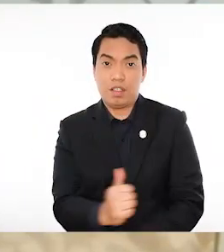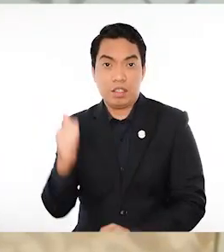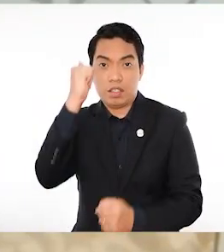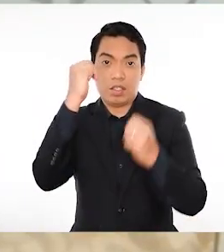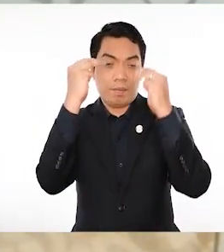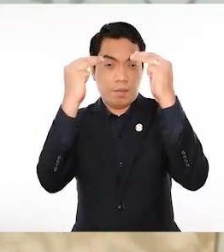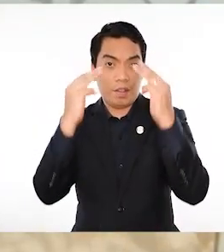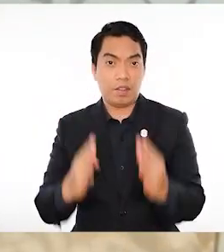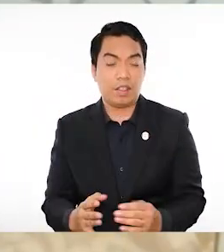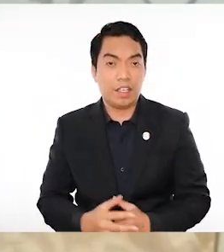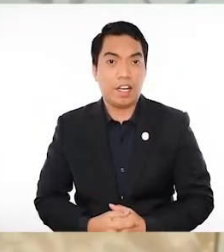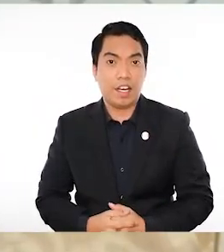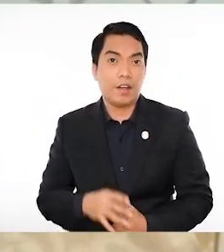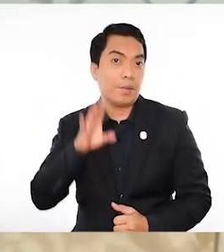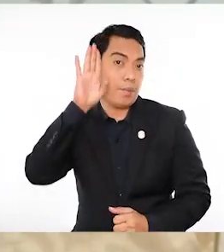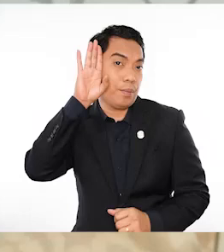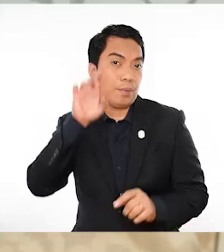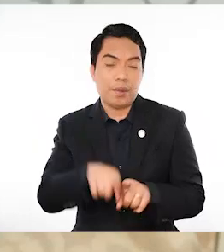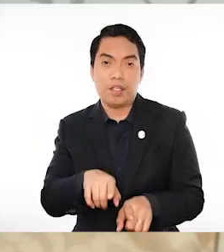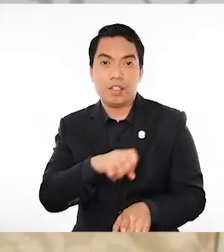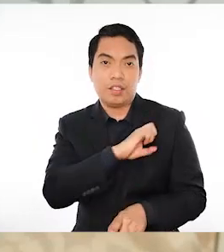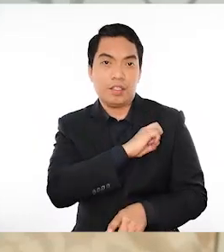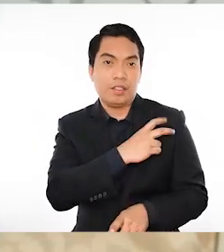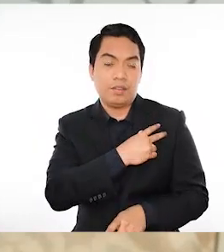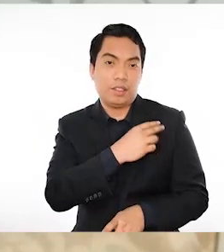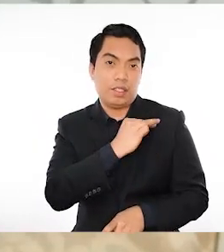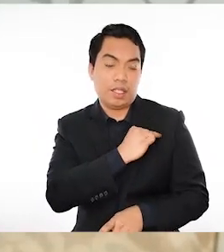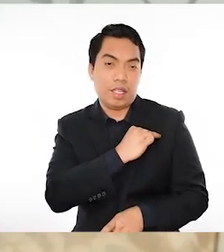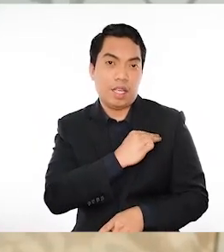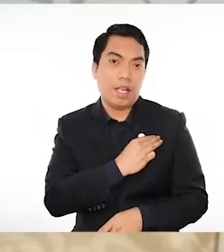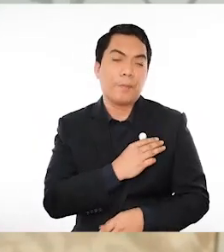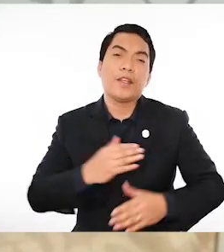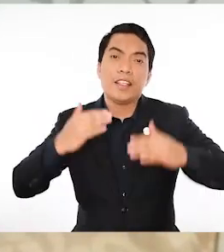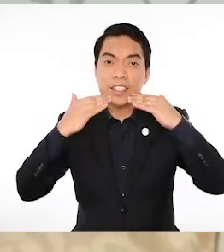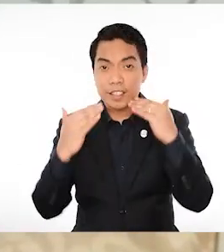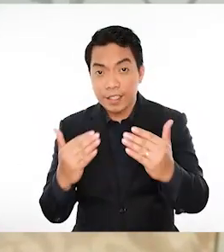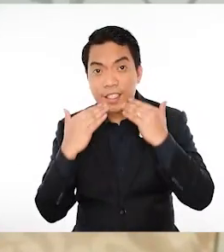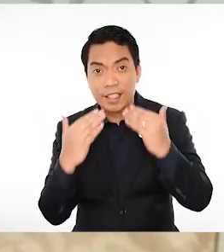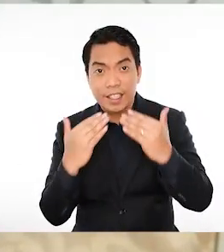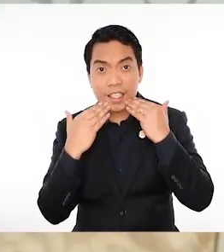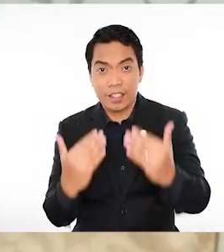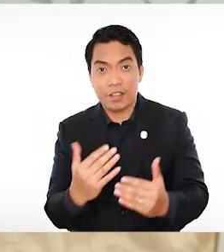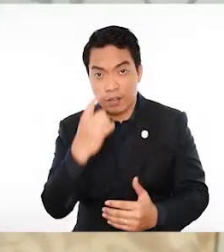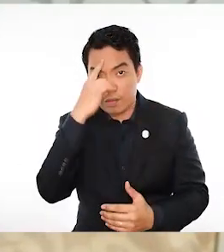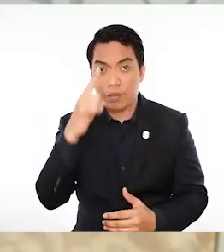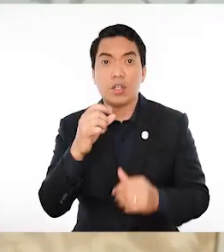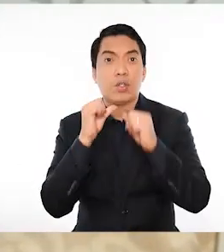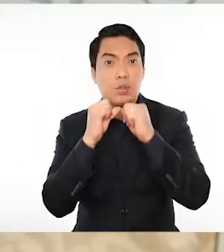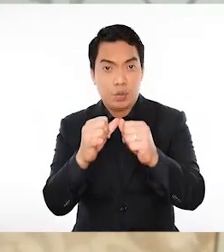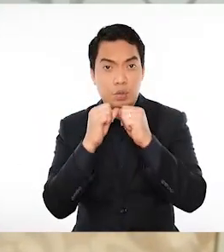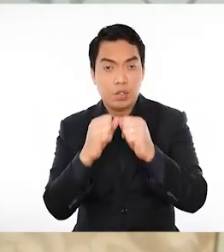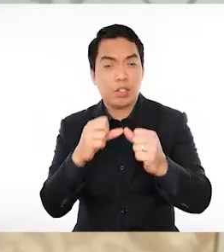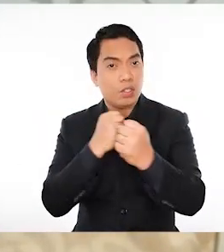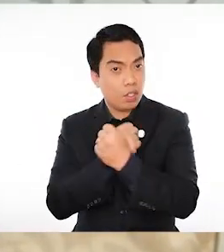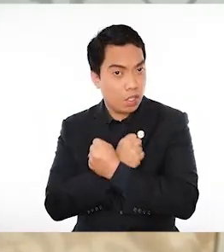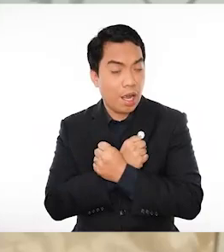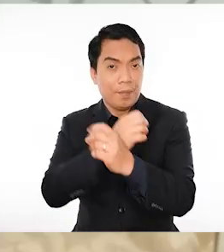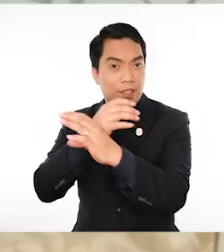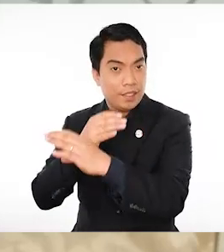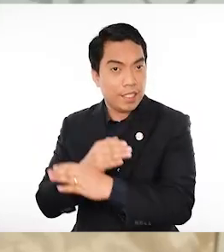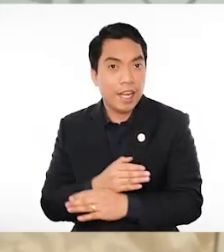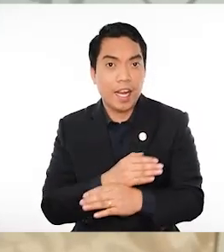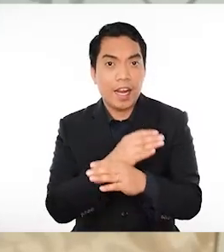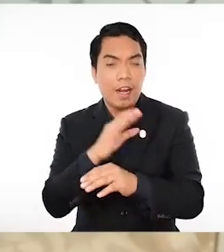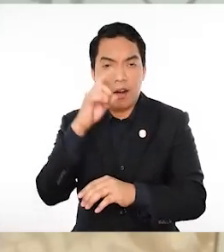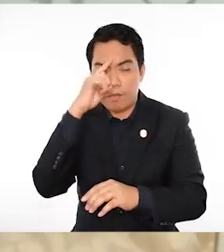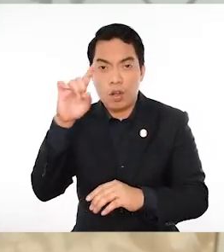tagapamahalang pangkalahatan, ang kapatid na Eduardo V. Manalo, salamat po ng marami sa patuloy po ninyong pagmamahal at pagmamalasakit